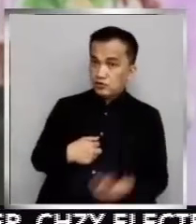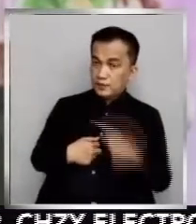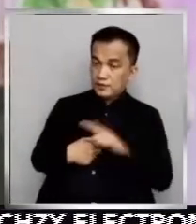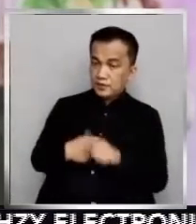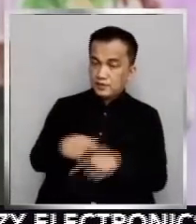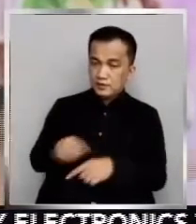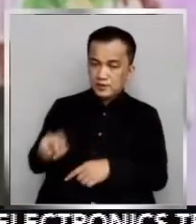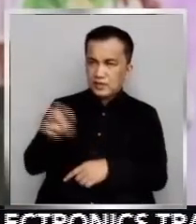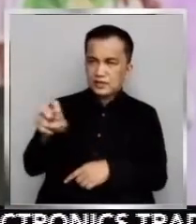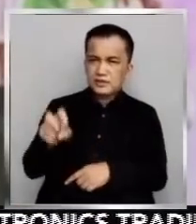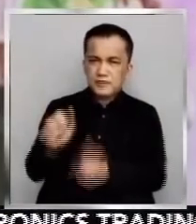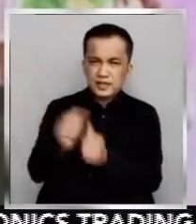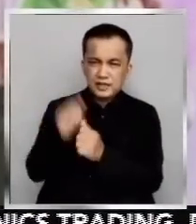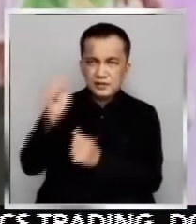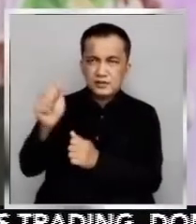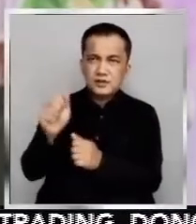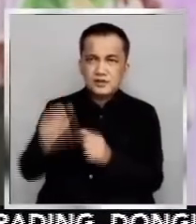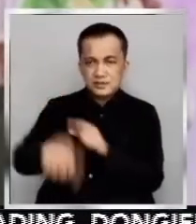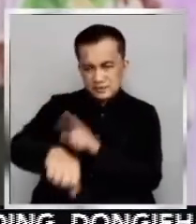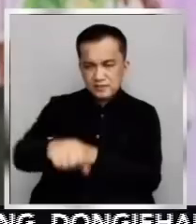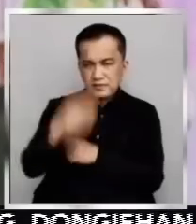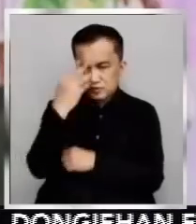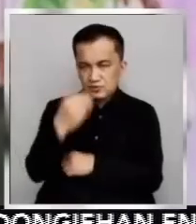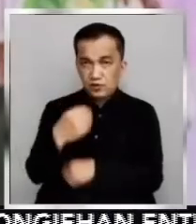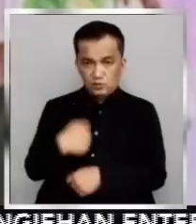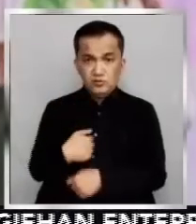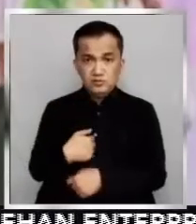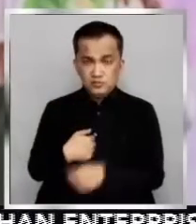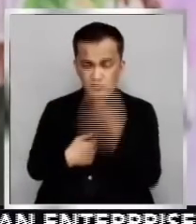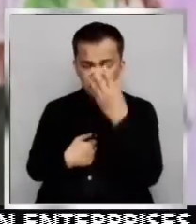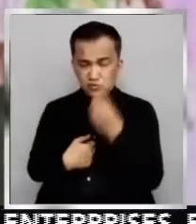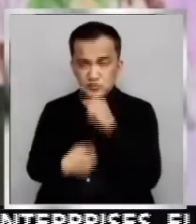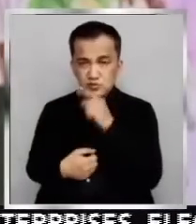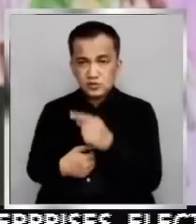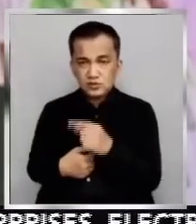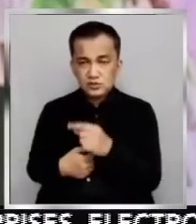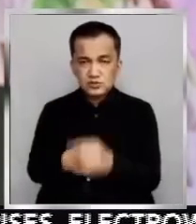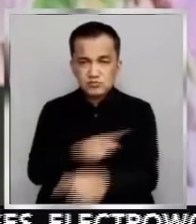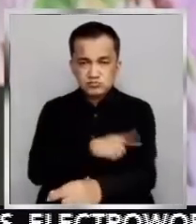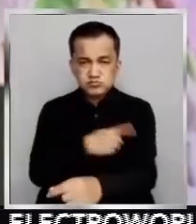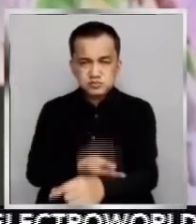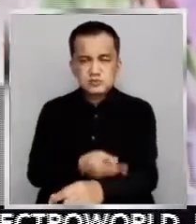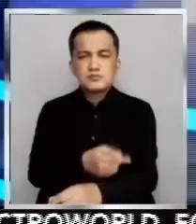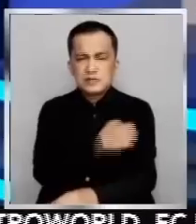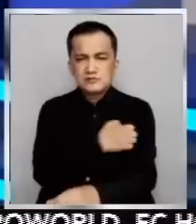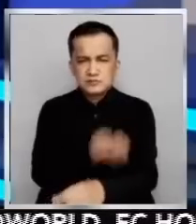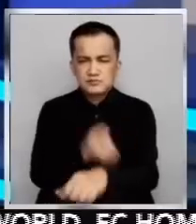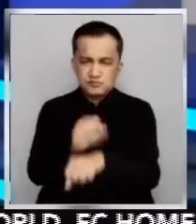matulog. Kaya ayun, tinutulog ko talaga para maraming energy sa trabaho.